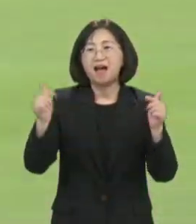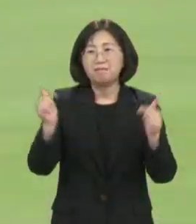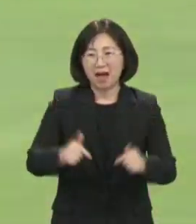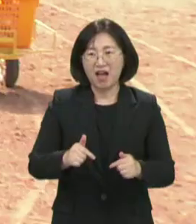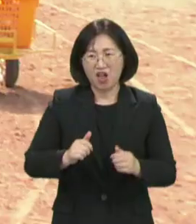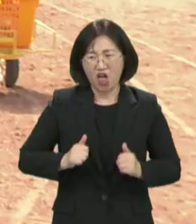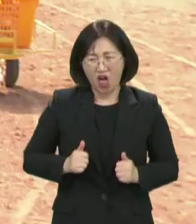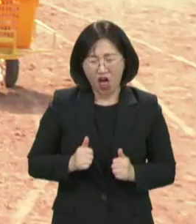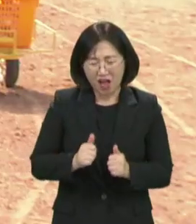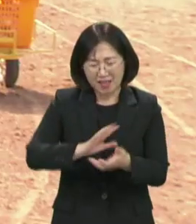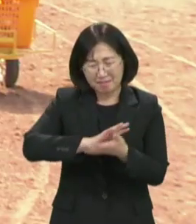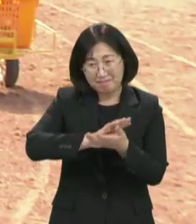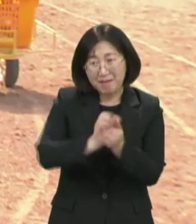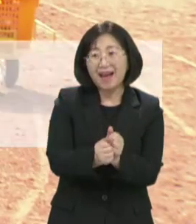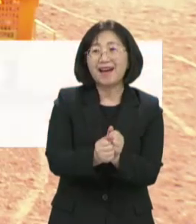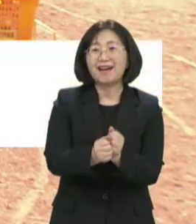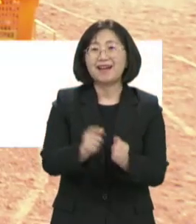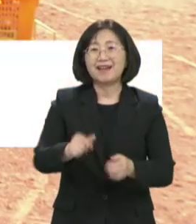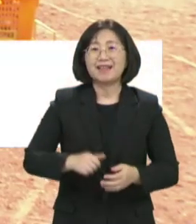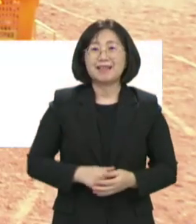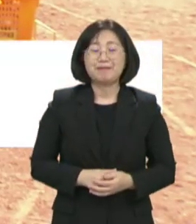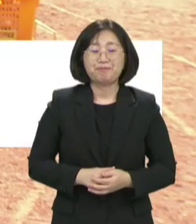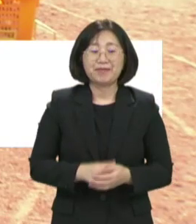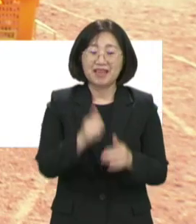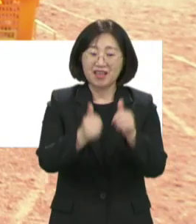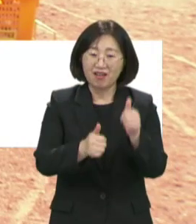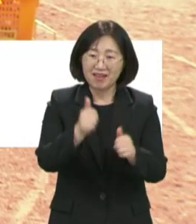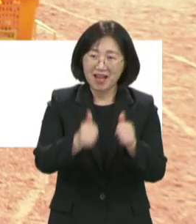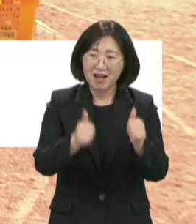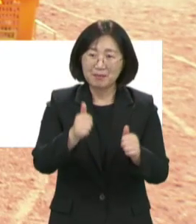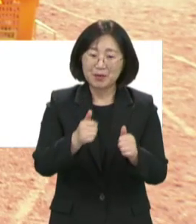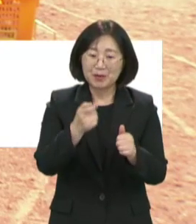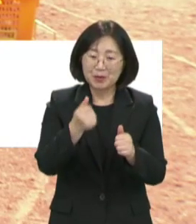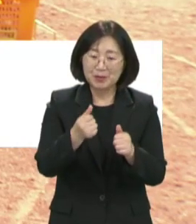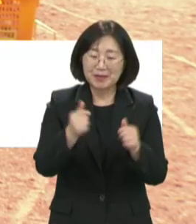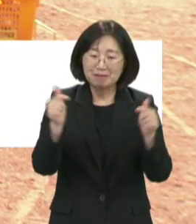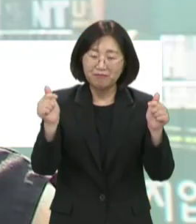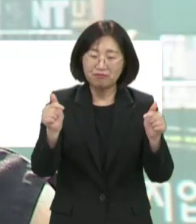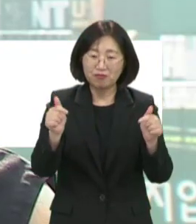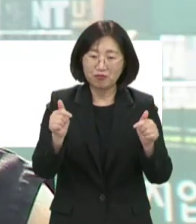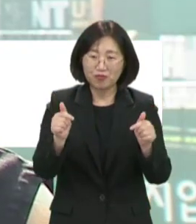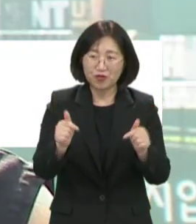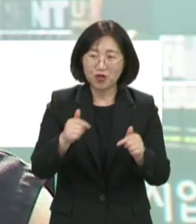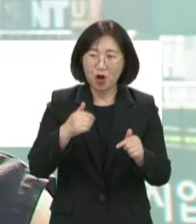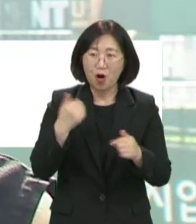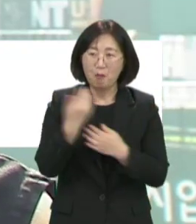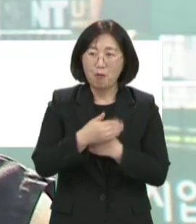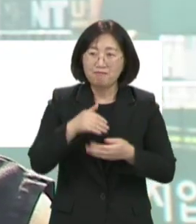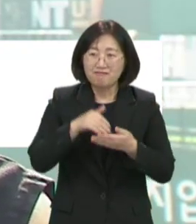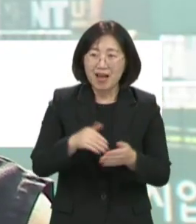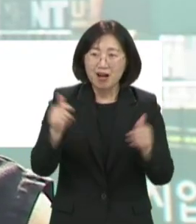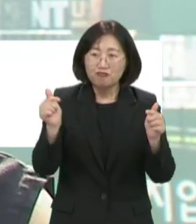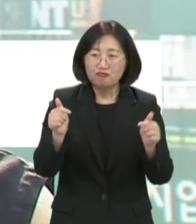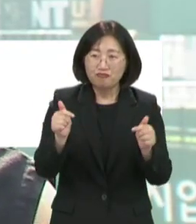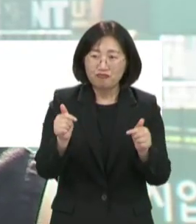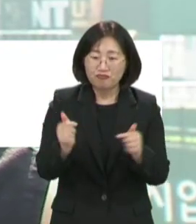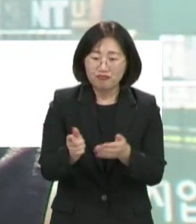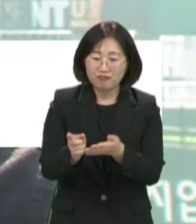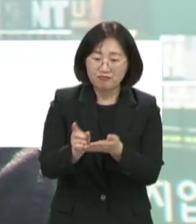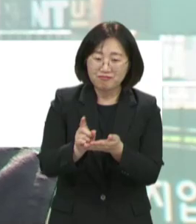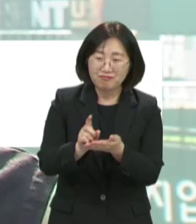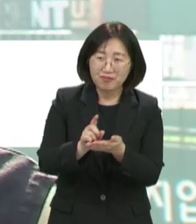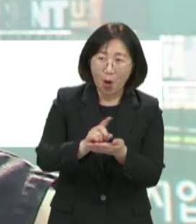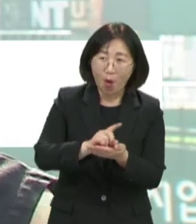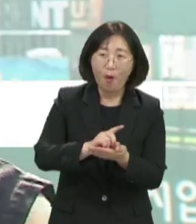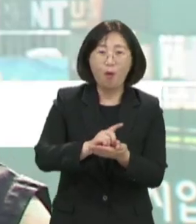해였습니다. 이제 시즌이 지나가면서 천천히 조금씩 빠지기 시작했는데 그것도 어떻게 보면 제 부족한 부분 중에